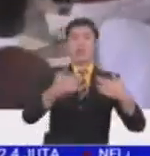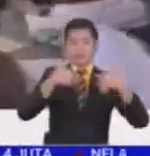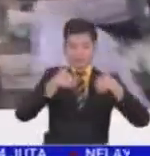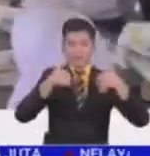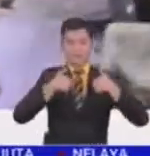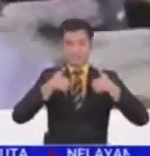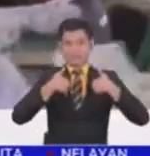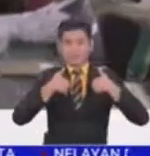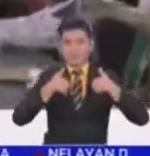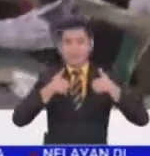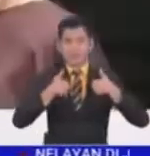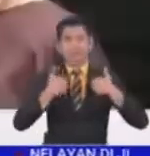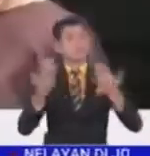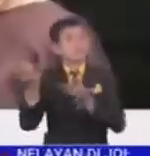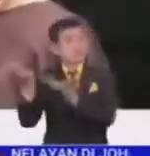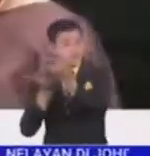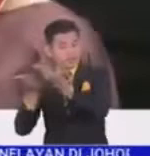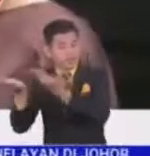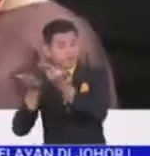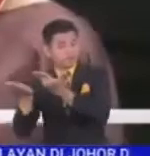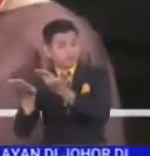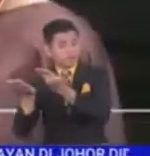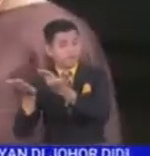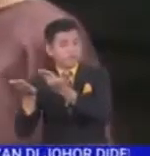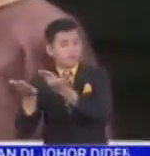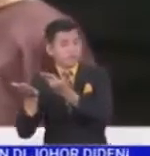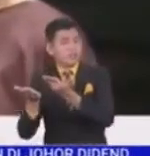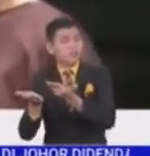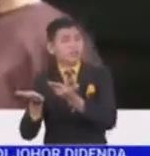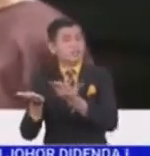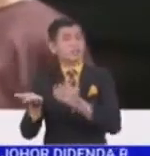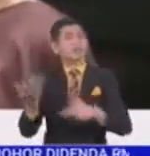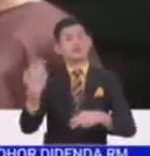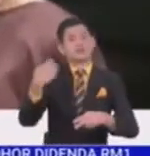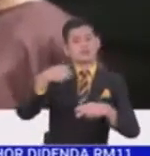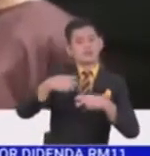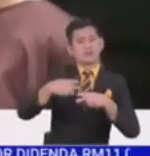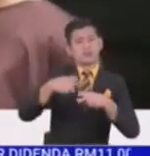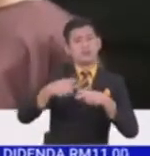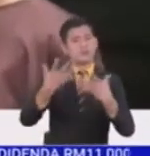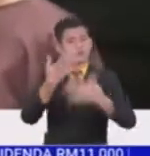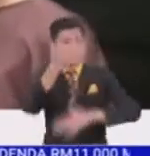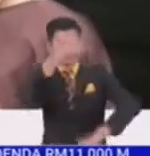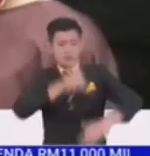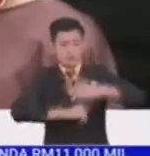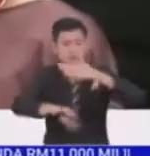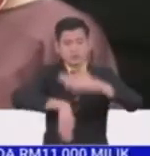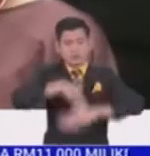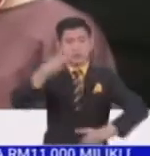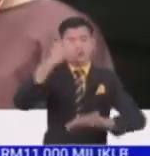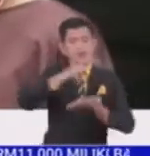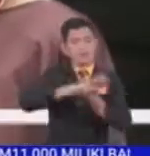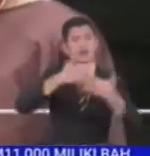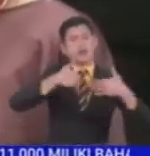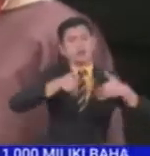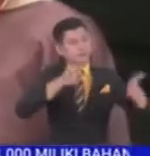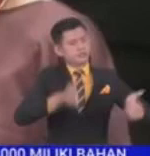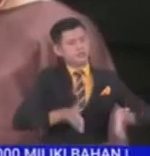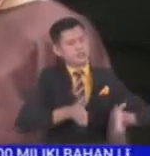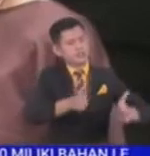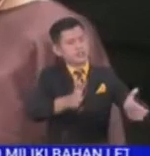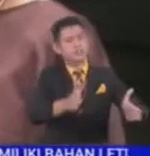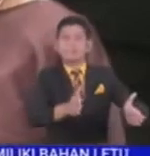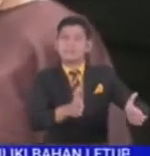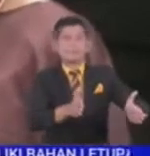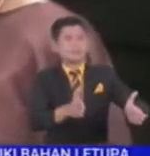internet. Accessibility, di mana diorang suka nak keluar masuk sekolah. Ada jalan yang tak baik ke apa